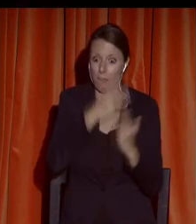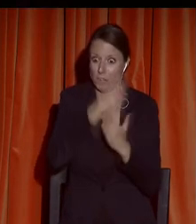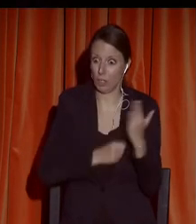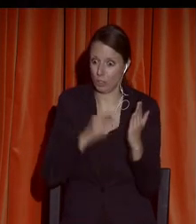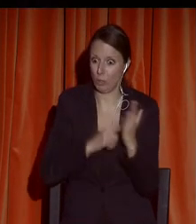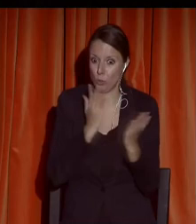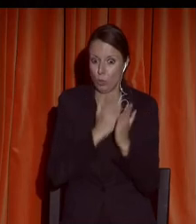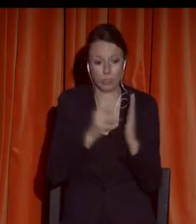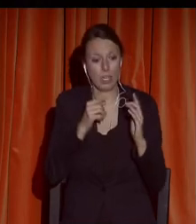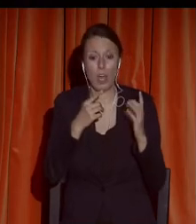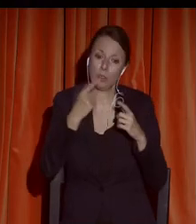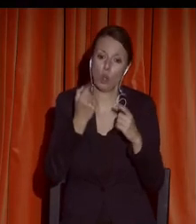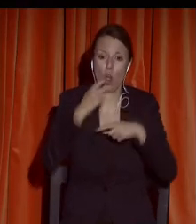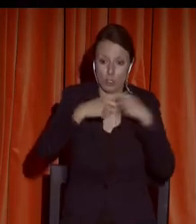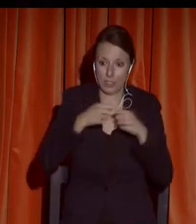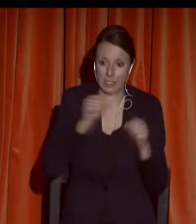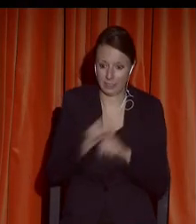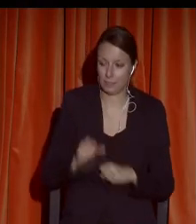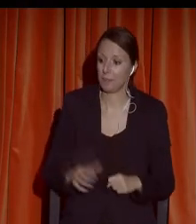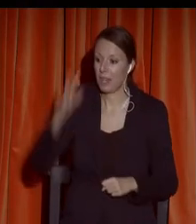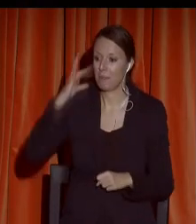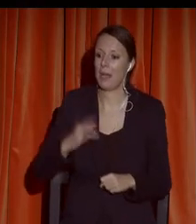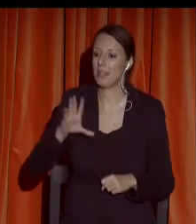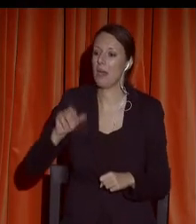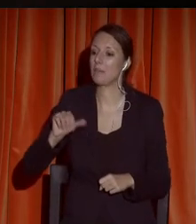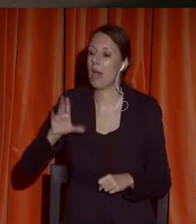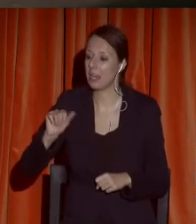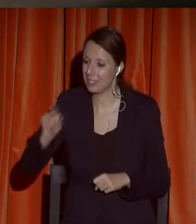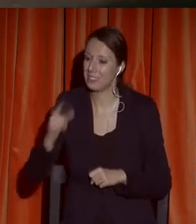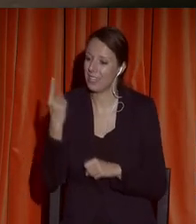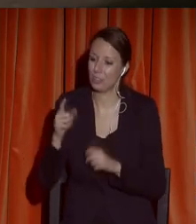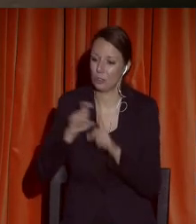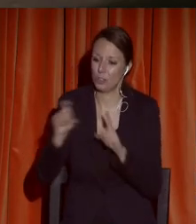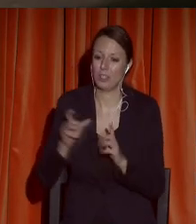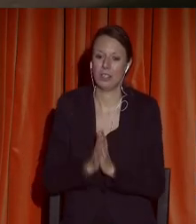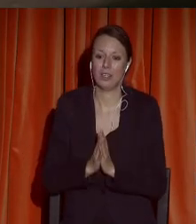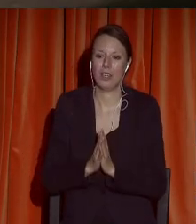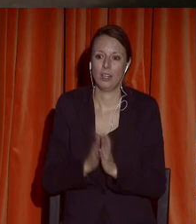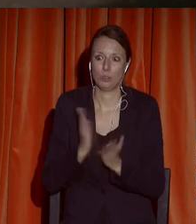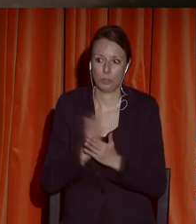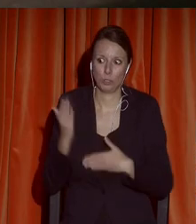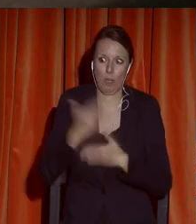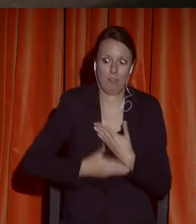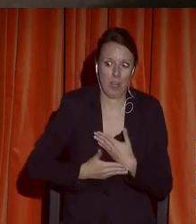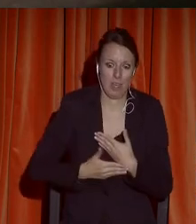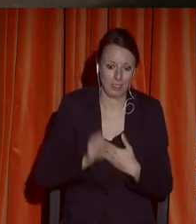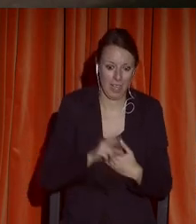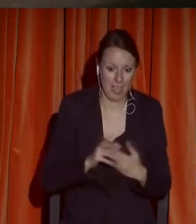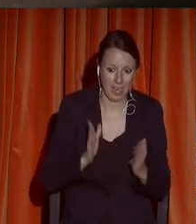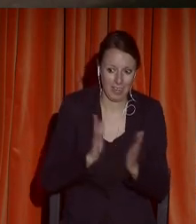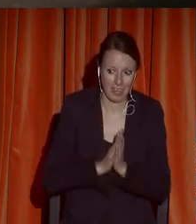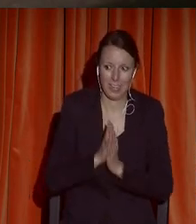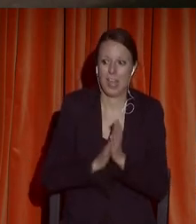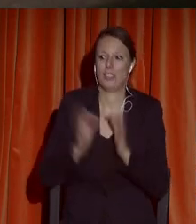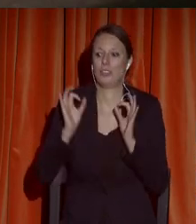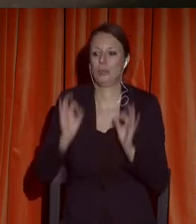Dziękuję. Bardzo dziękuję. Pani Barbaro, jedno zdanie. To będą moje już ostatnie słowa na tym panelu? Tak. Muszę je mądrze wykorzystać. Na moje szczęście ja